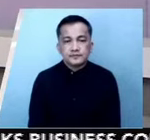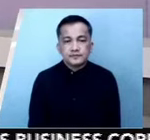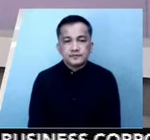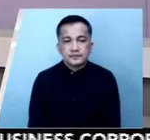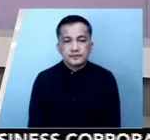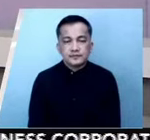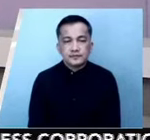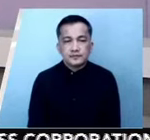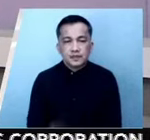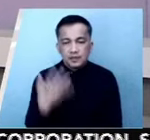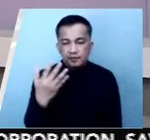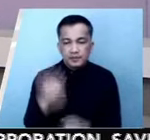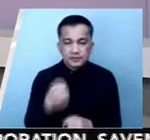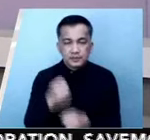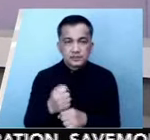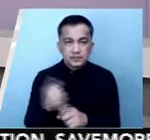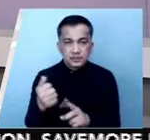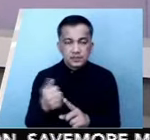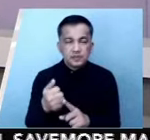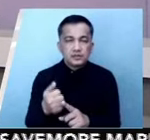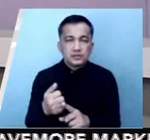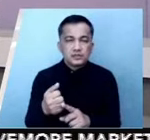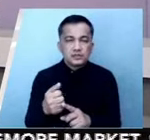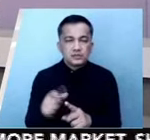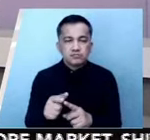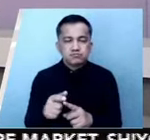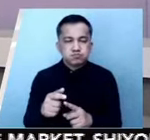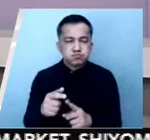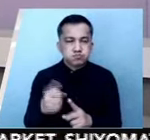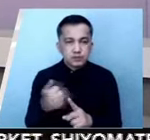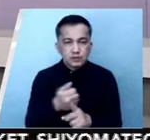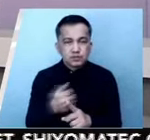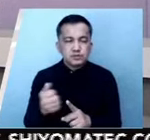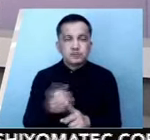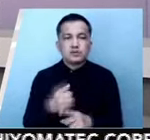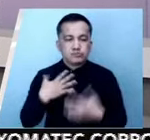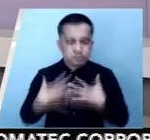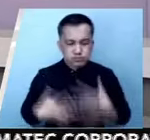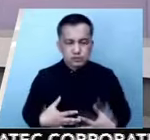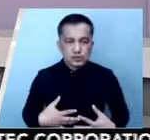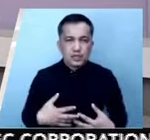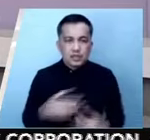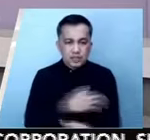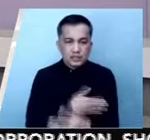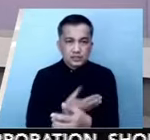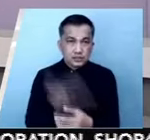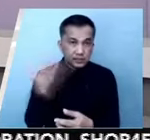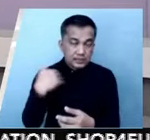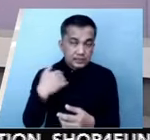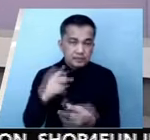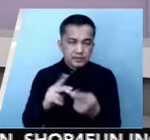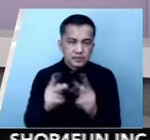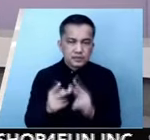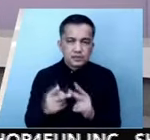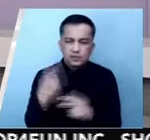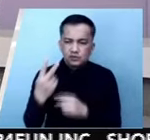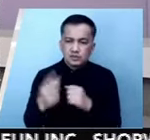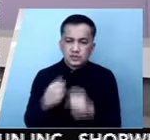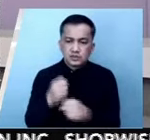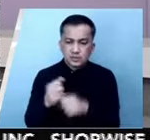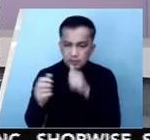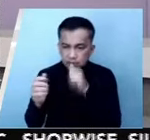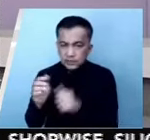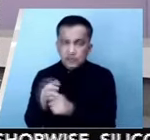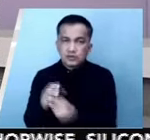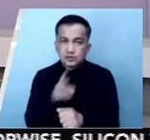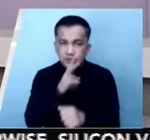5 taon umanong inabuso ng isang lalaki ang anak ng kanyang dating partner. Pero ang 2 taon na pagtatago ng suspect,